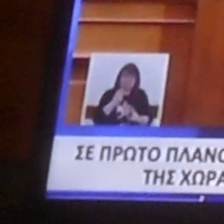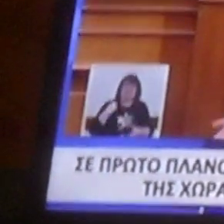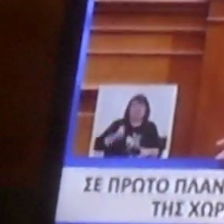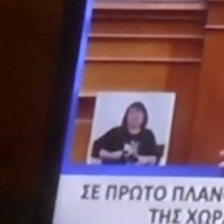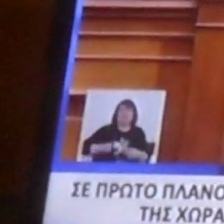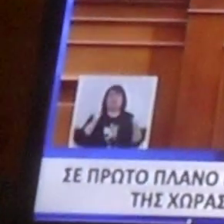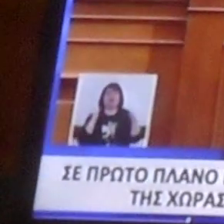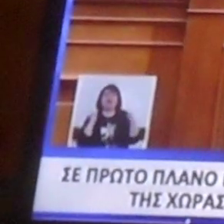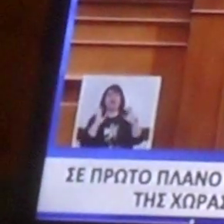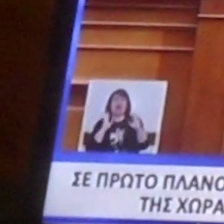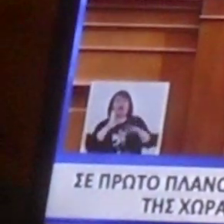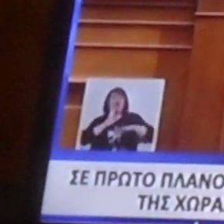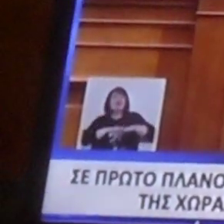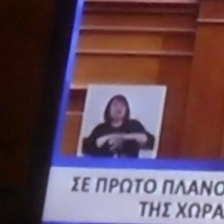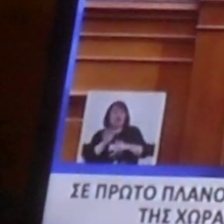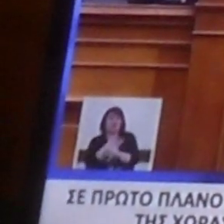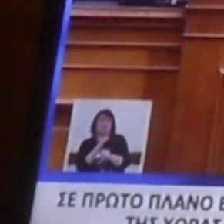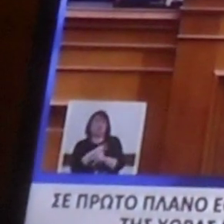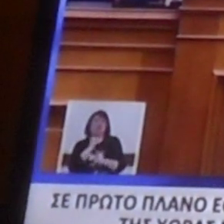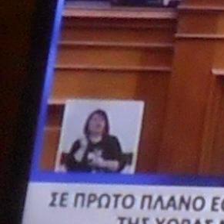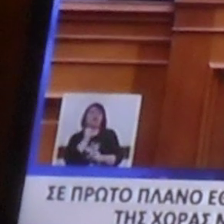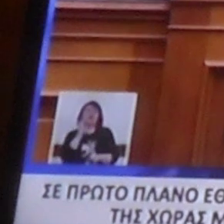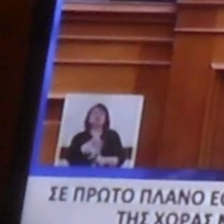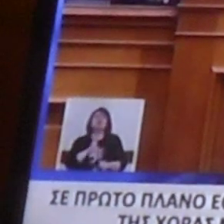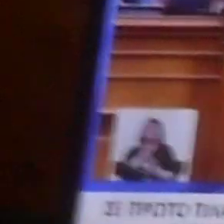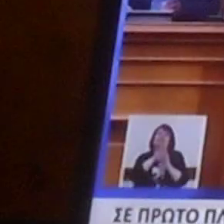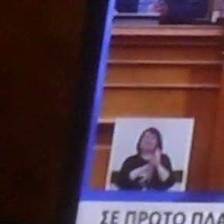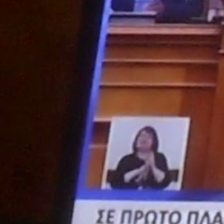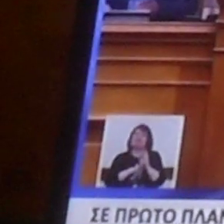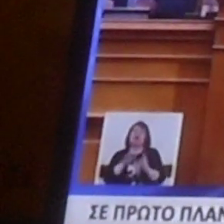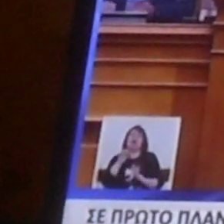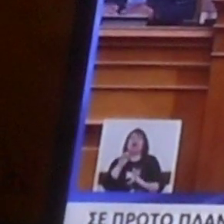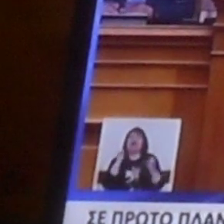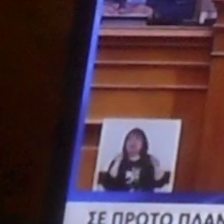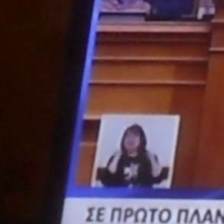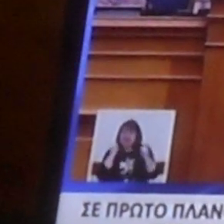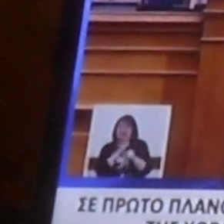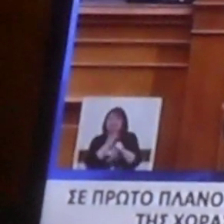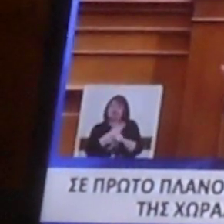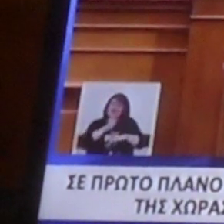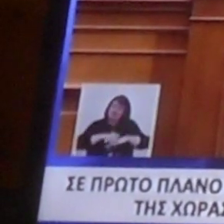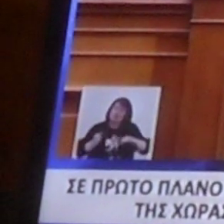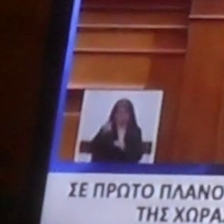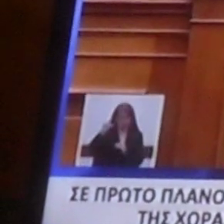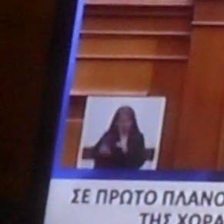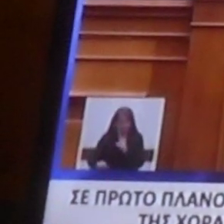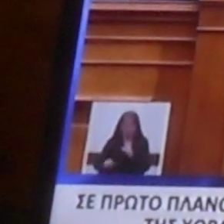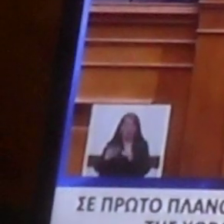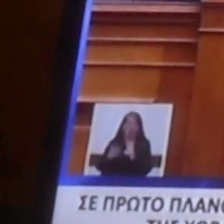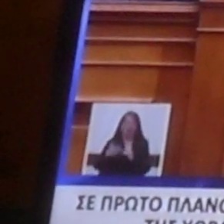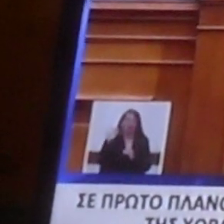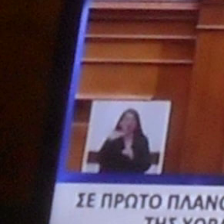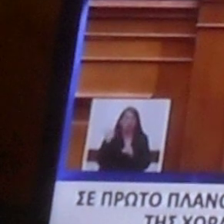Πρέπει να σου πω ότι από το σερβιτόρο που είπαμε παρέα ένα καφέ, από τον αστυνομικό που πήγα στην τυπική πύλη,